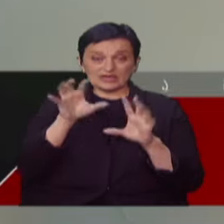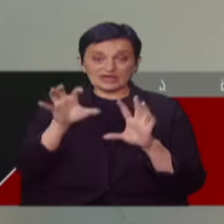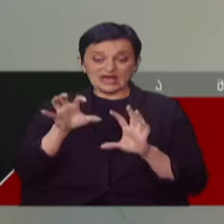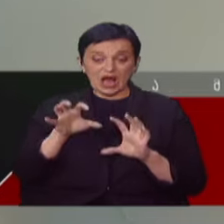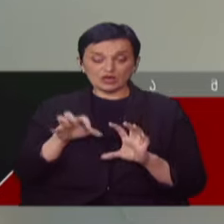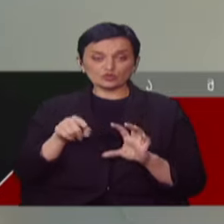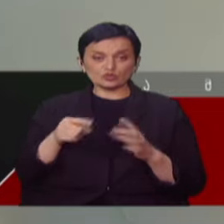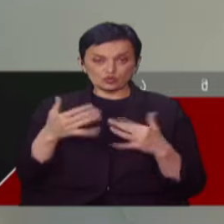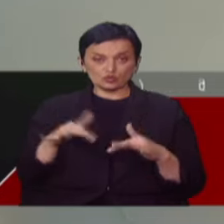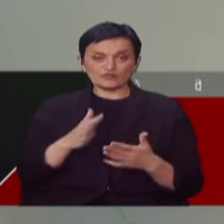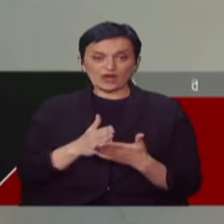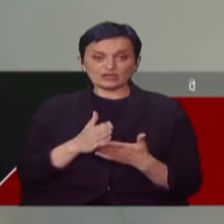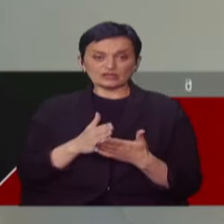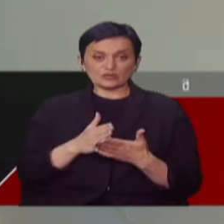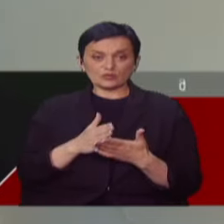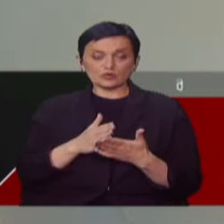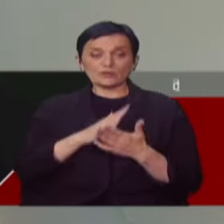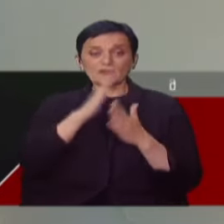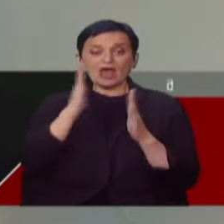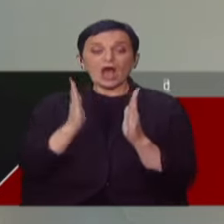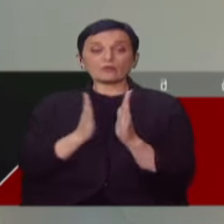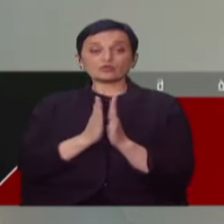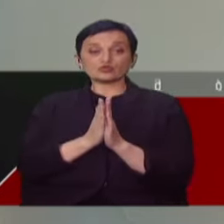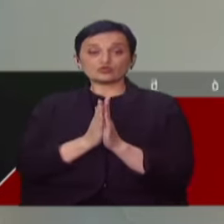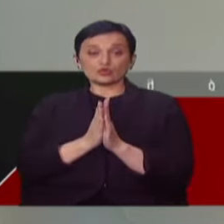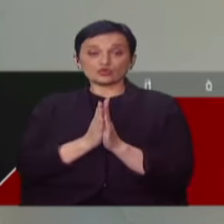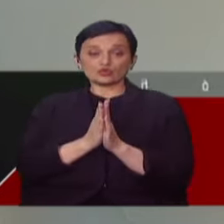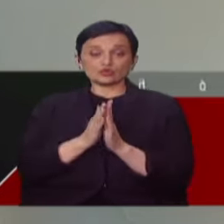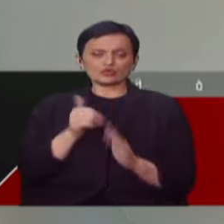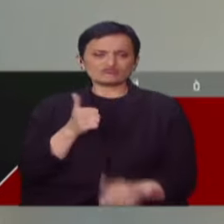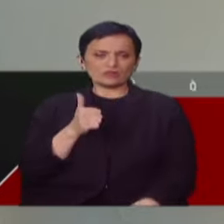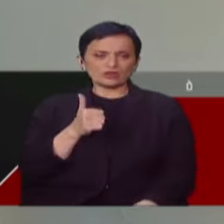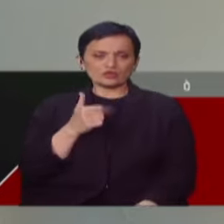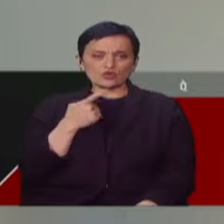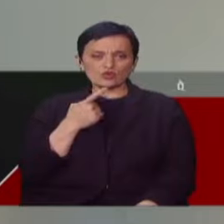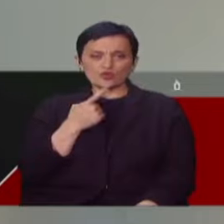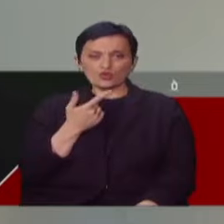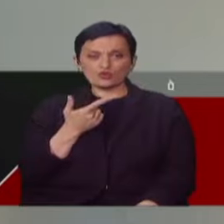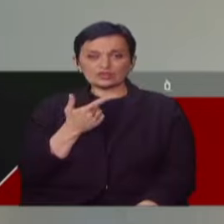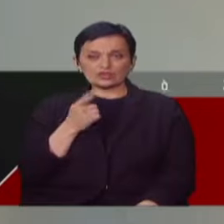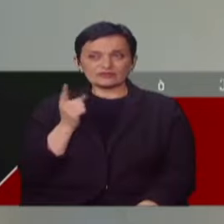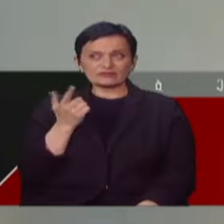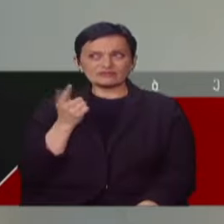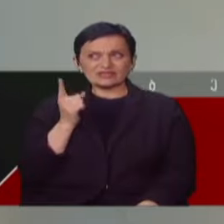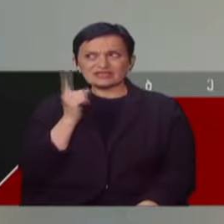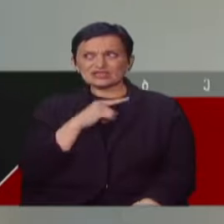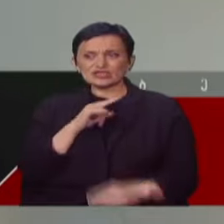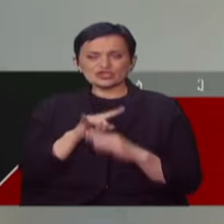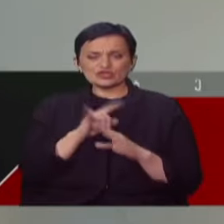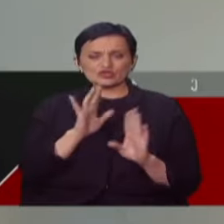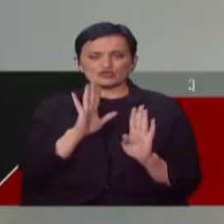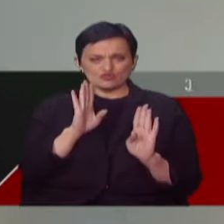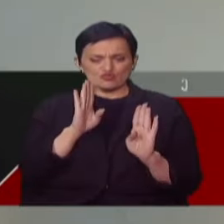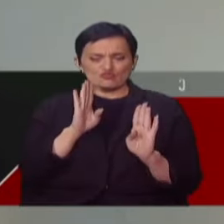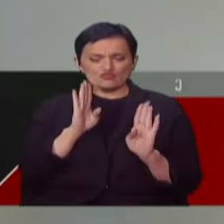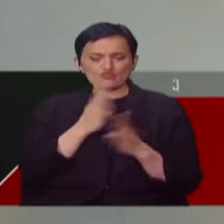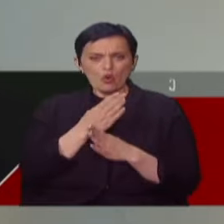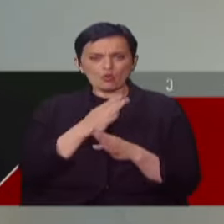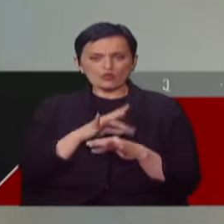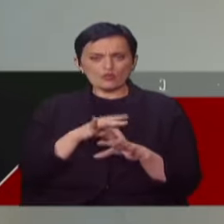სადაც ეს კანონმდებლობა უკვე არსებობს და აბსოლუტურად, ასე ვთქვა, როგორ თქვა, სიცრუე აღარ არის, აი ეს მოღალატეობრივი,